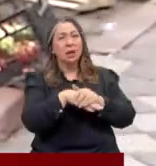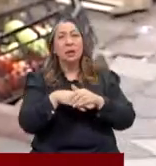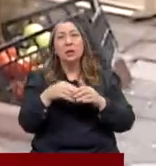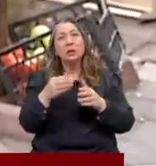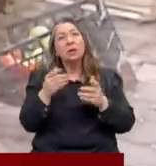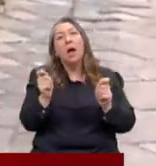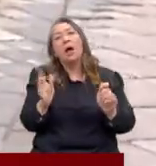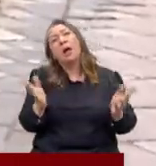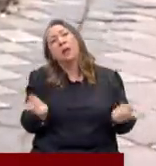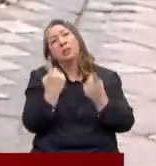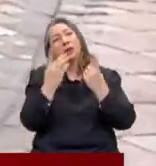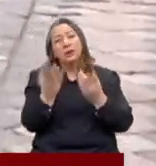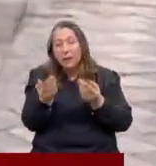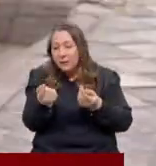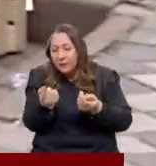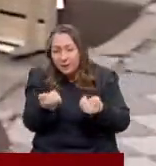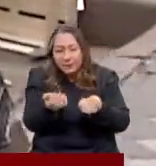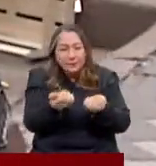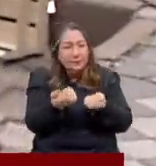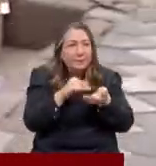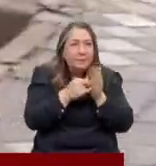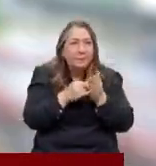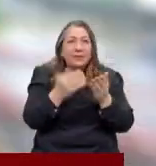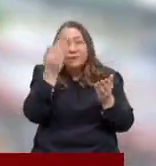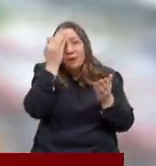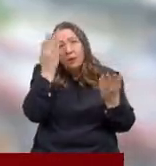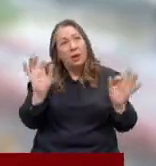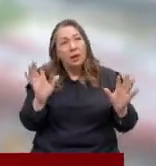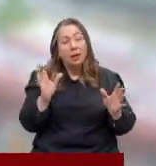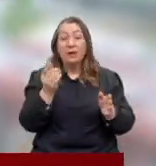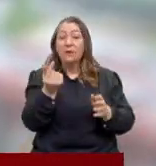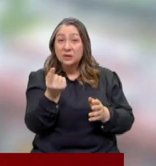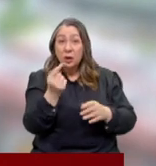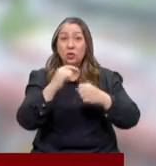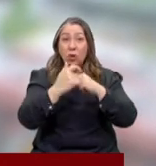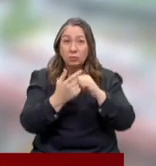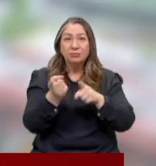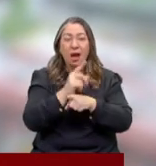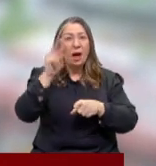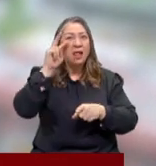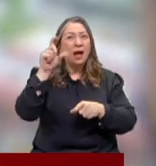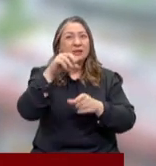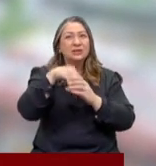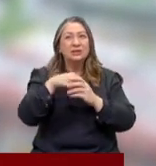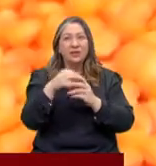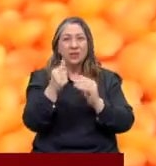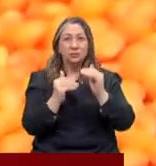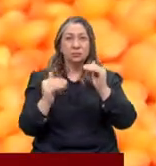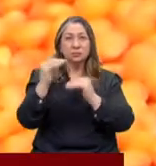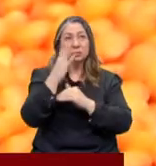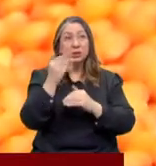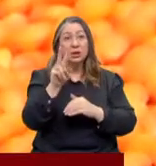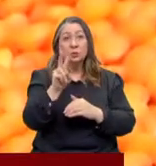doğru yapamayız. Artık ne bulursak yiyoruz. Fakir öyle, gariban öyle. Bakliyat grubunda Aralık ayında ciddi anlamda bir fiyat yükselişi